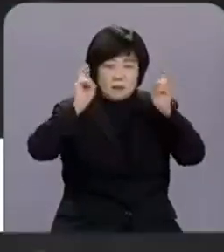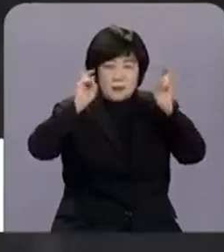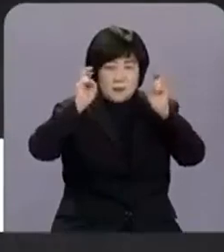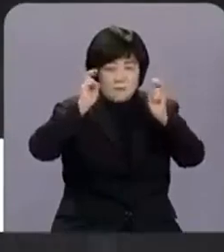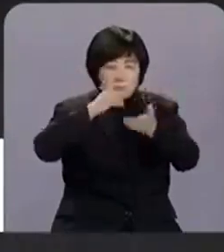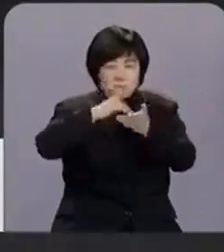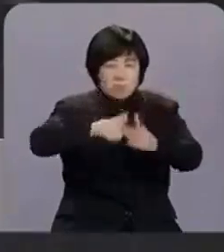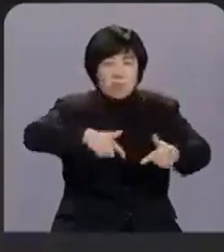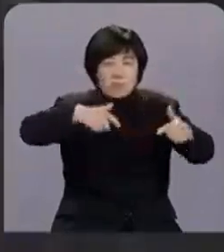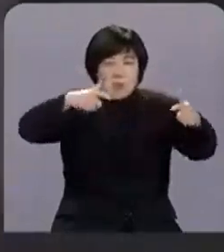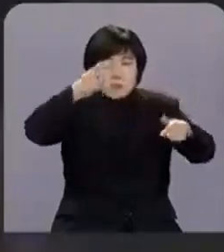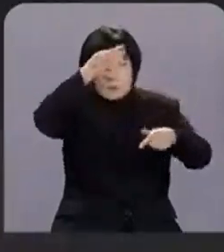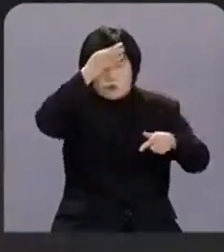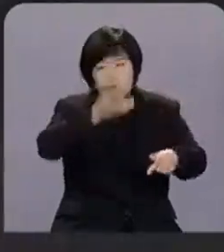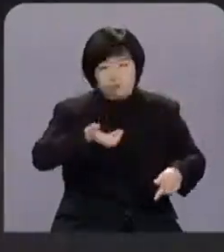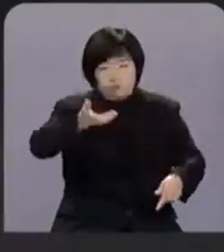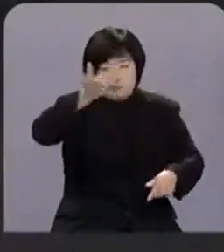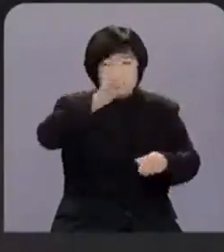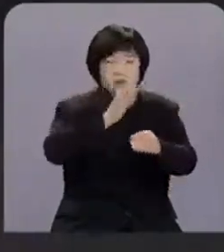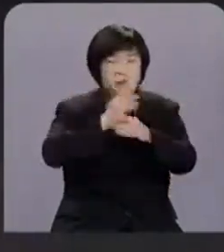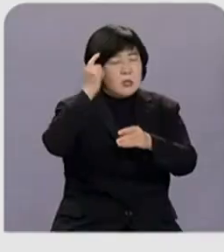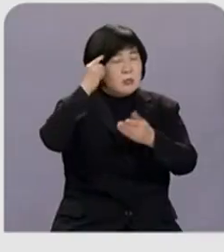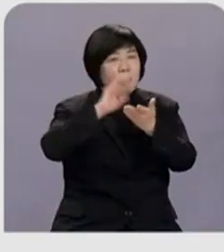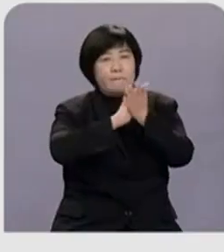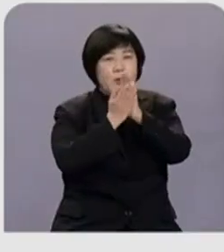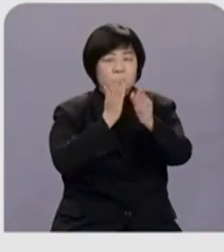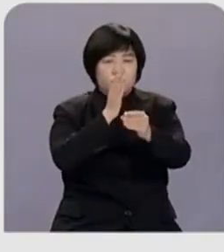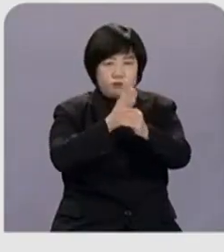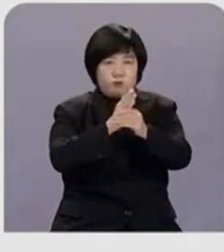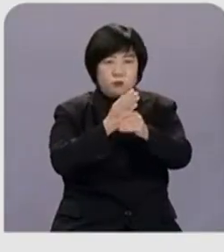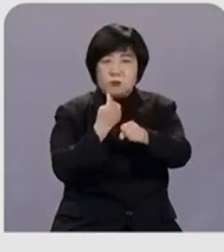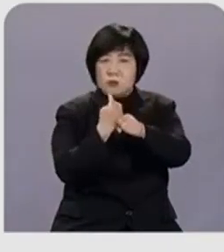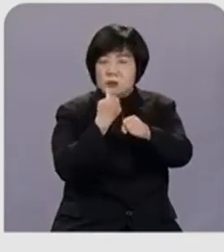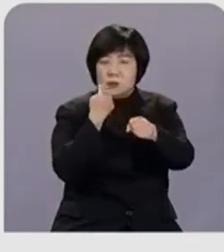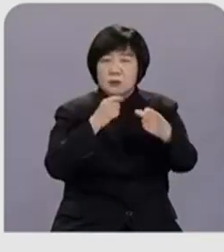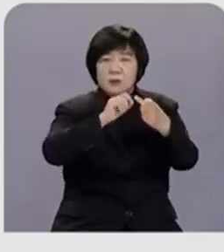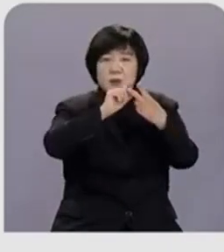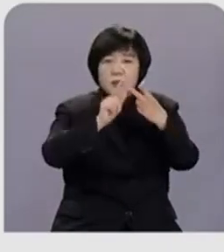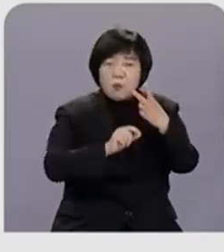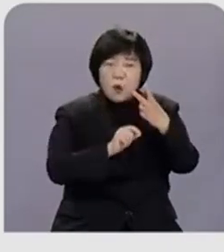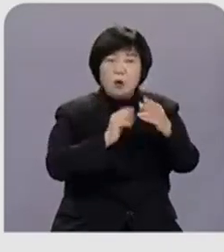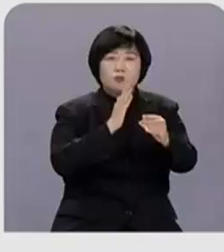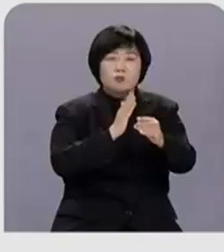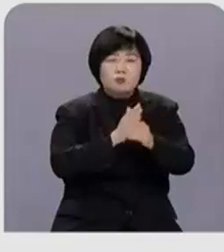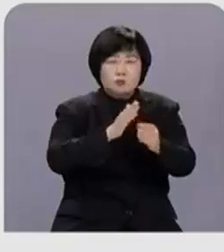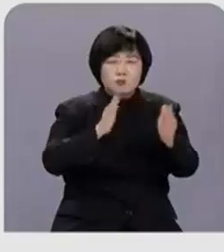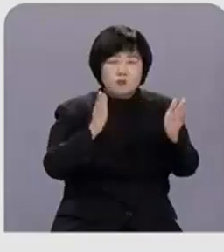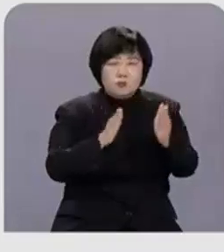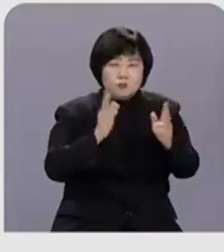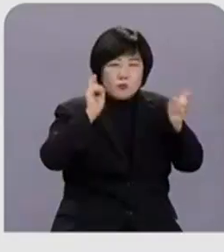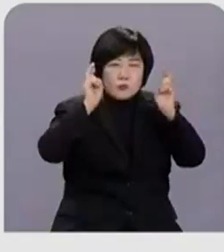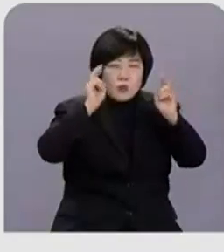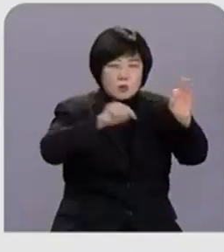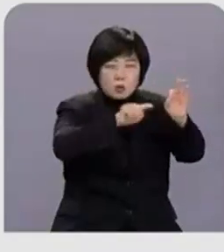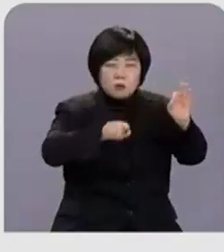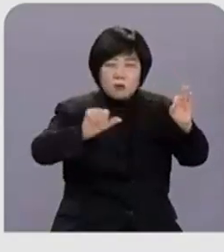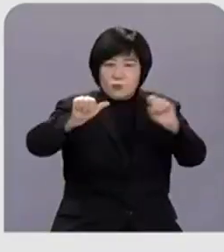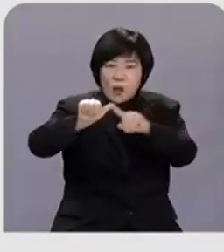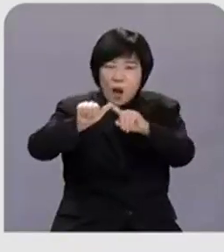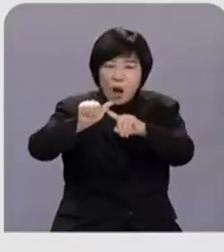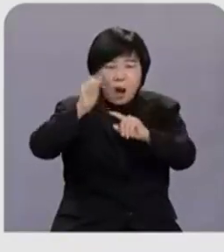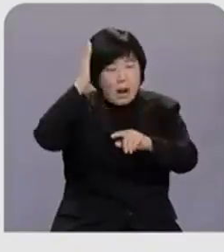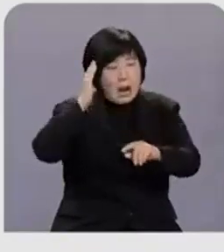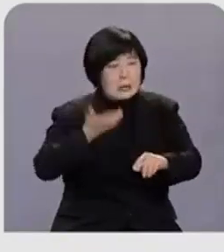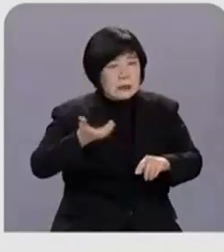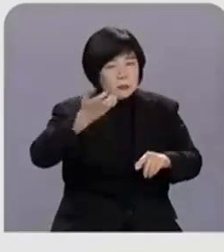있습니다 인식도 바뀌고 있습니다 지난해 2월 중소기업 10곳 중 5곳 이상이 탄소중립 준비